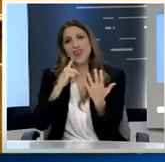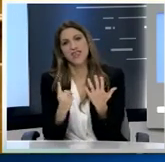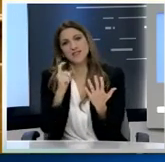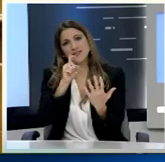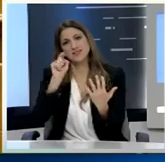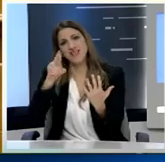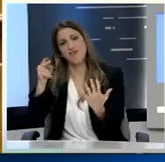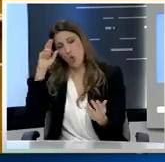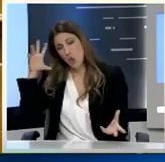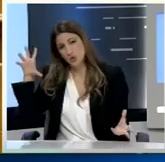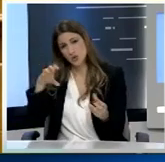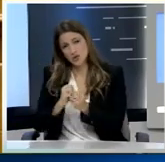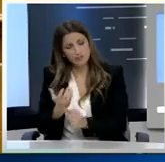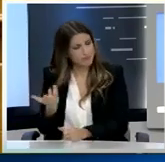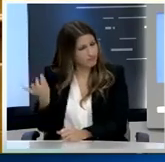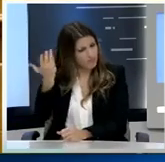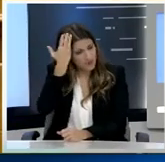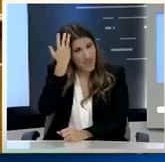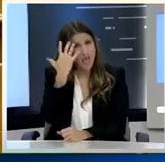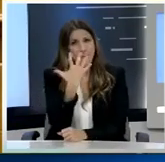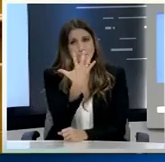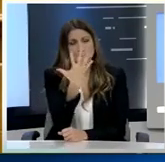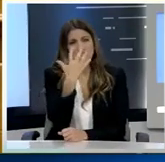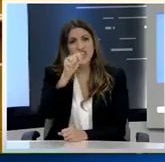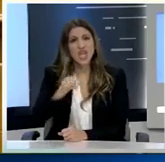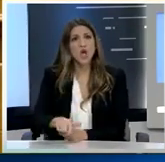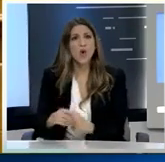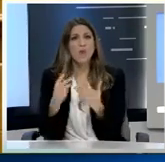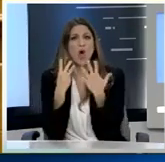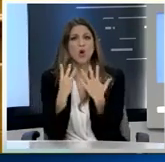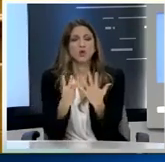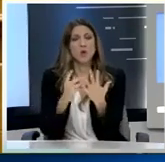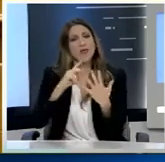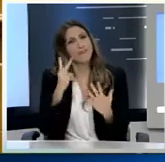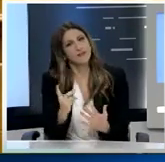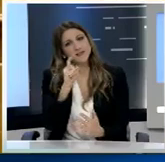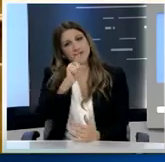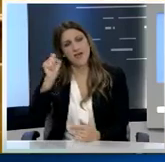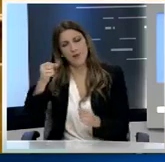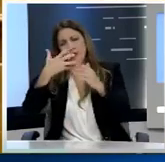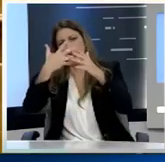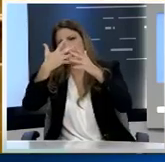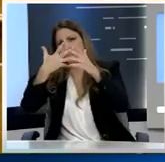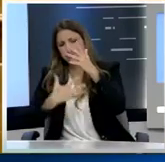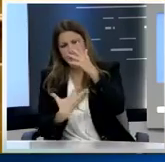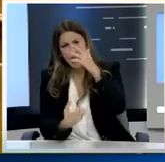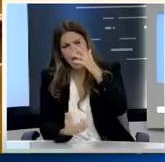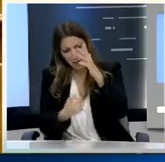ευρώ. Συνολικό κόστος 5,8 δισεκατομμύρια ευρώ. Έχει κι άλλα, δεν σταματάει